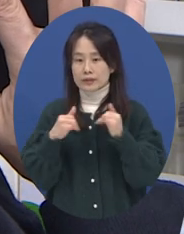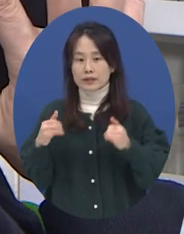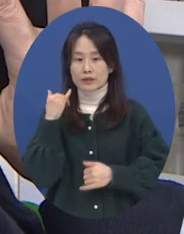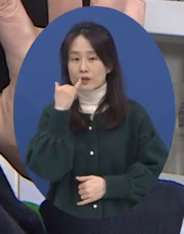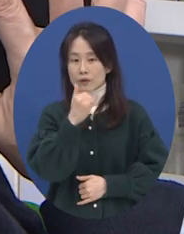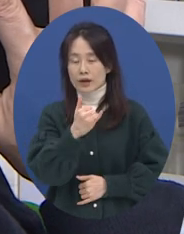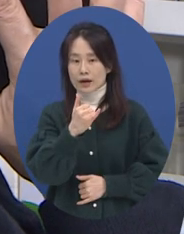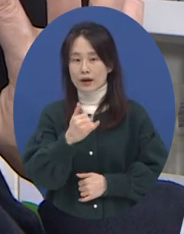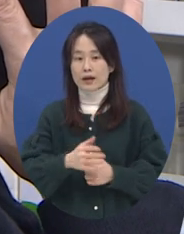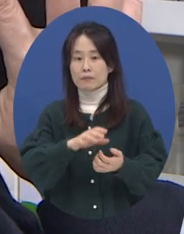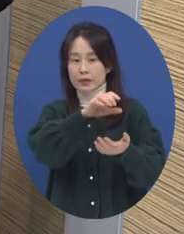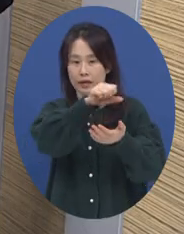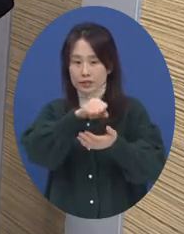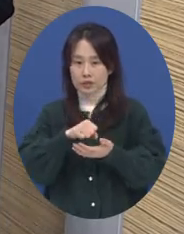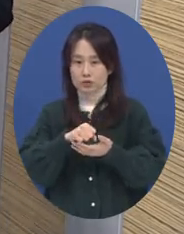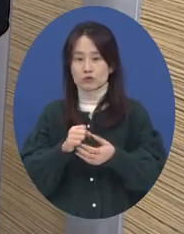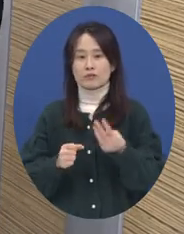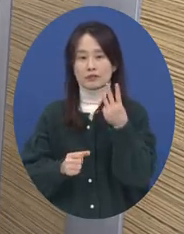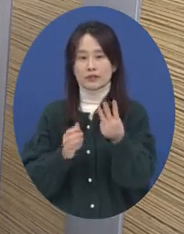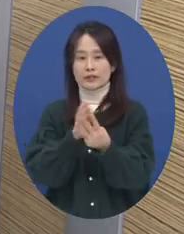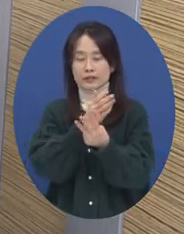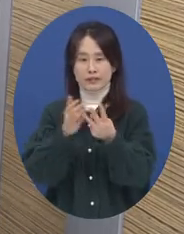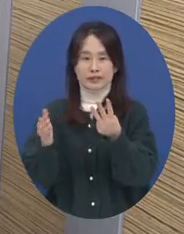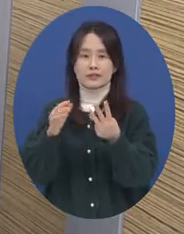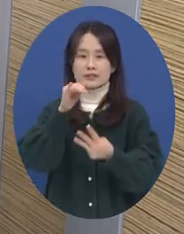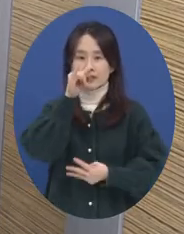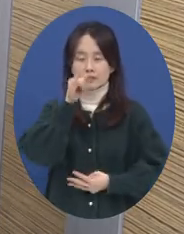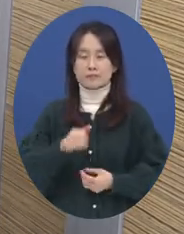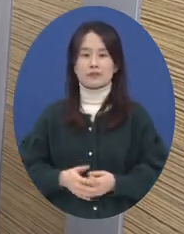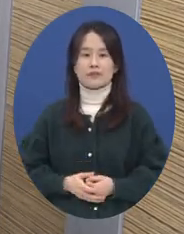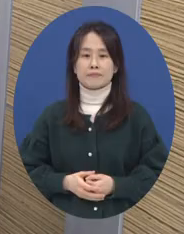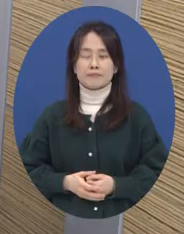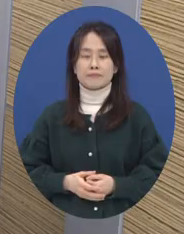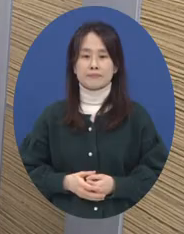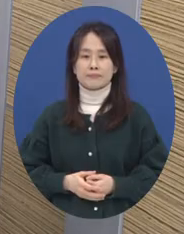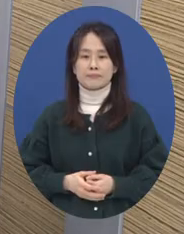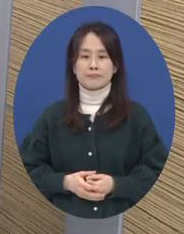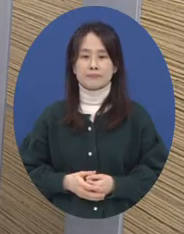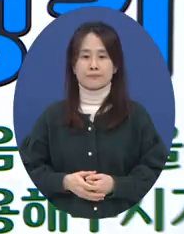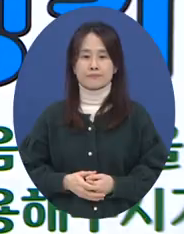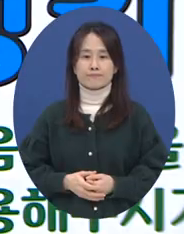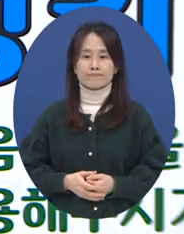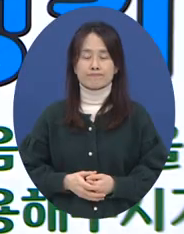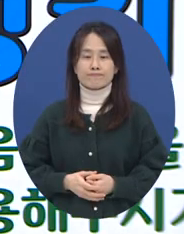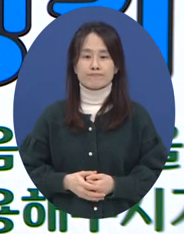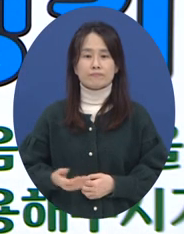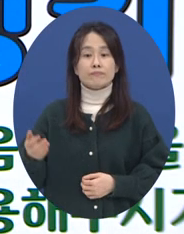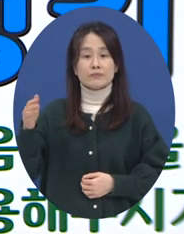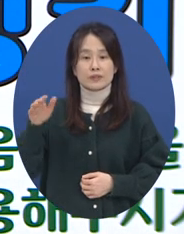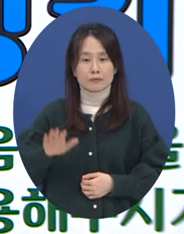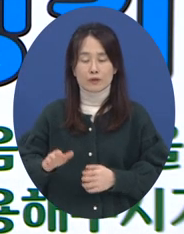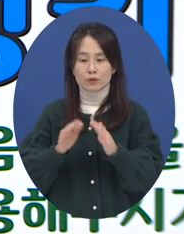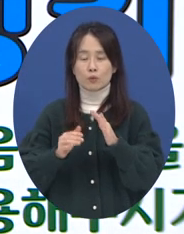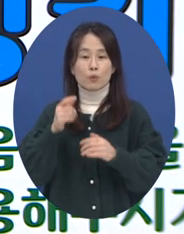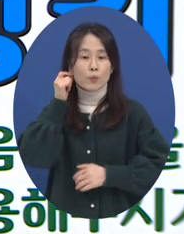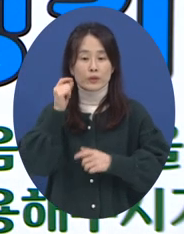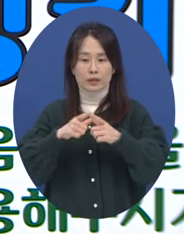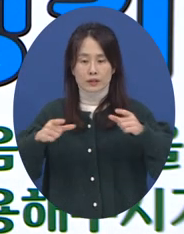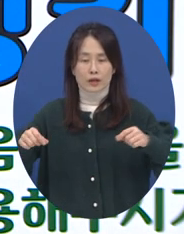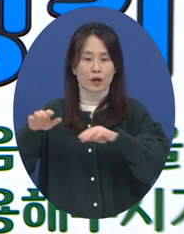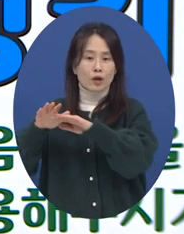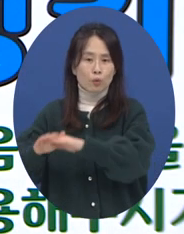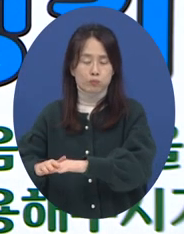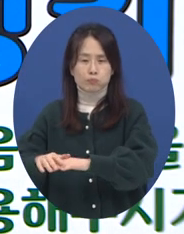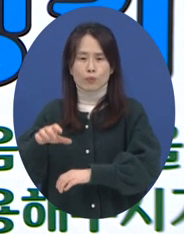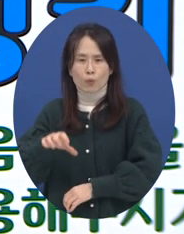담당자에게 연락하면 가져다 주는 담당자 요청형 등세 가지. 하지만 이런 공공 생리대가 어디에